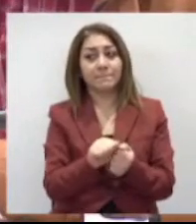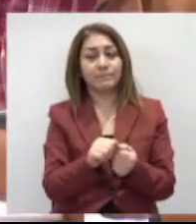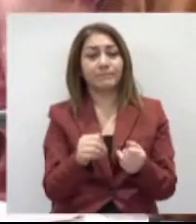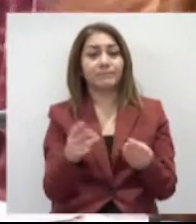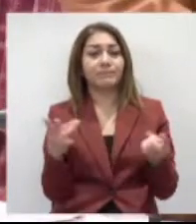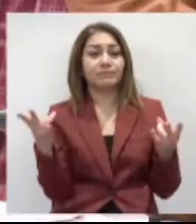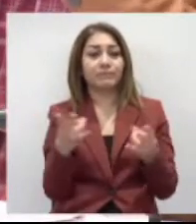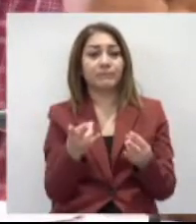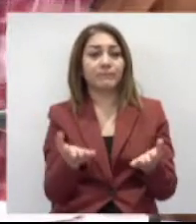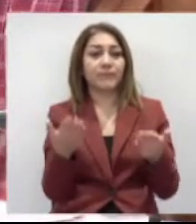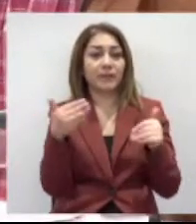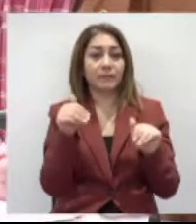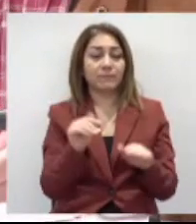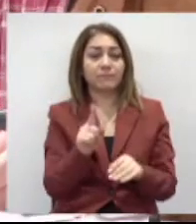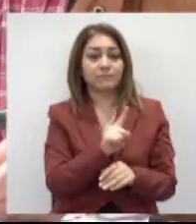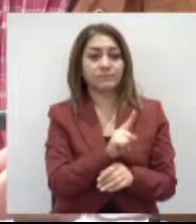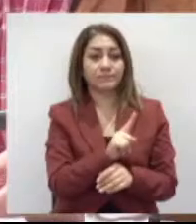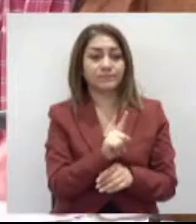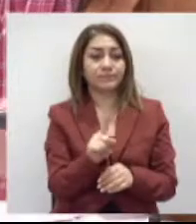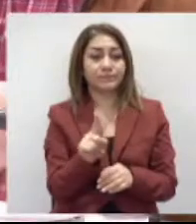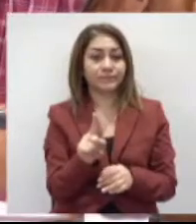սահմանի այն